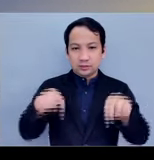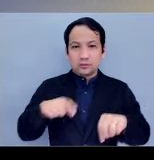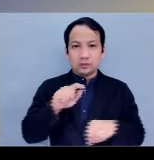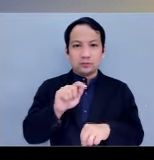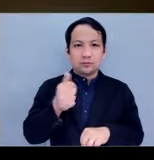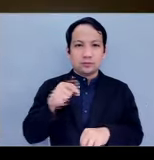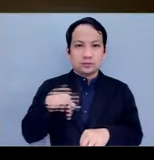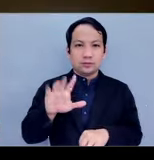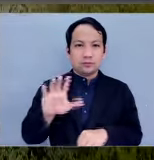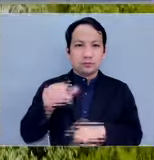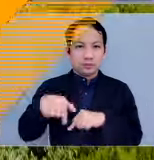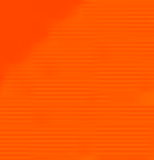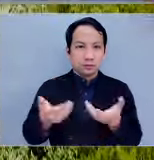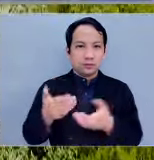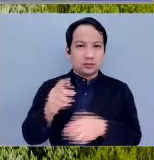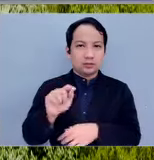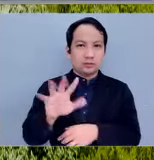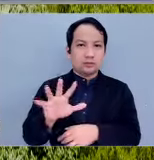TV5.